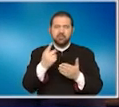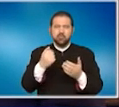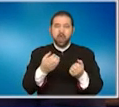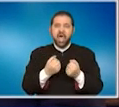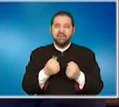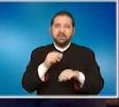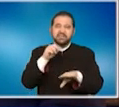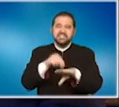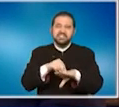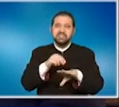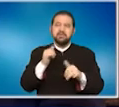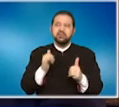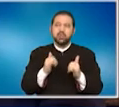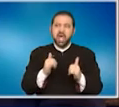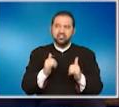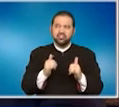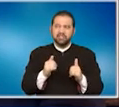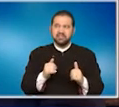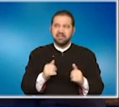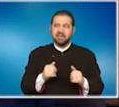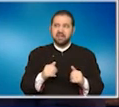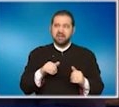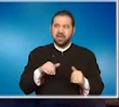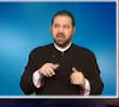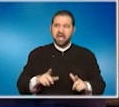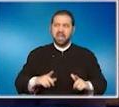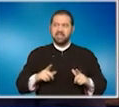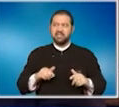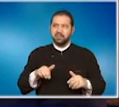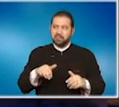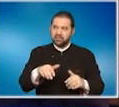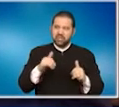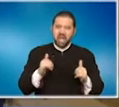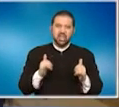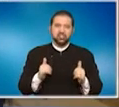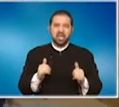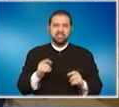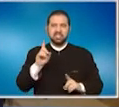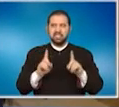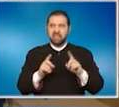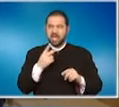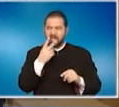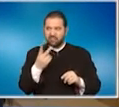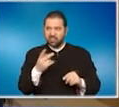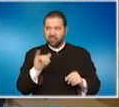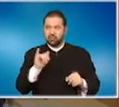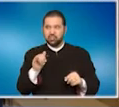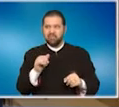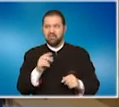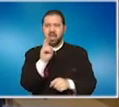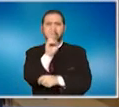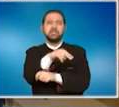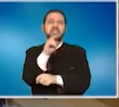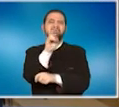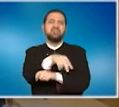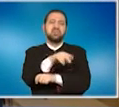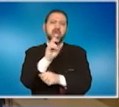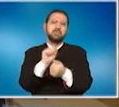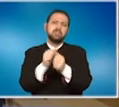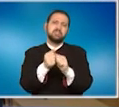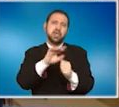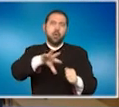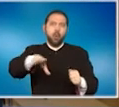fost ajutată discret. Așa, Dumnezeu așa lucrează. Dumnezeu nu e belăcios în manifestare și nu vrea să facă